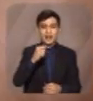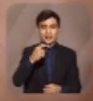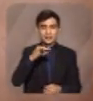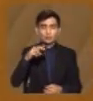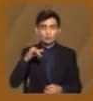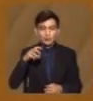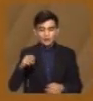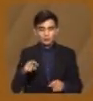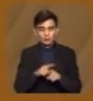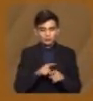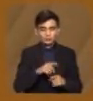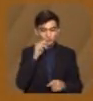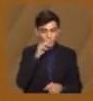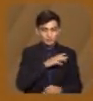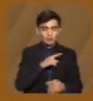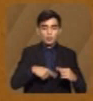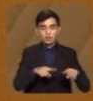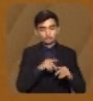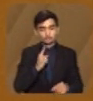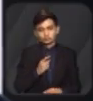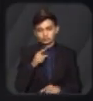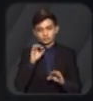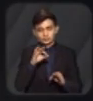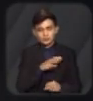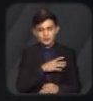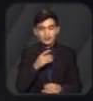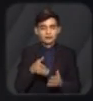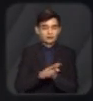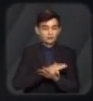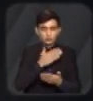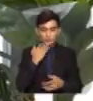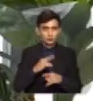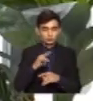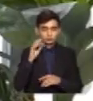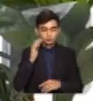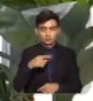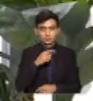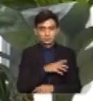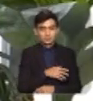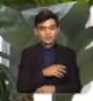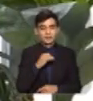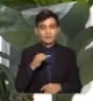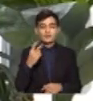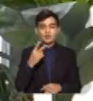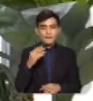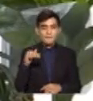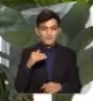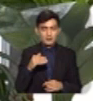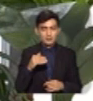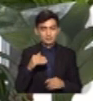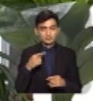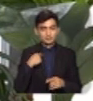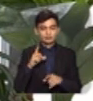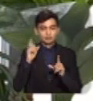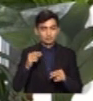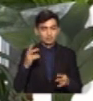его приобрел, попросили подождать. Сказали, что рейс не отменен. Вот 2 февраля у меня вылет. Ну, теперь